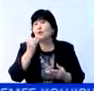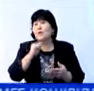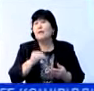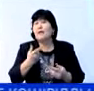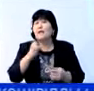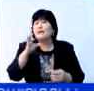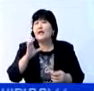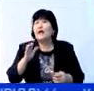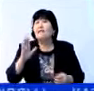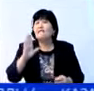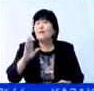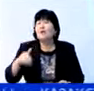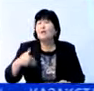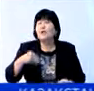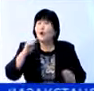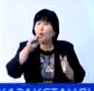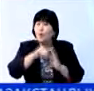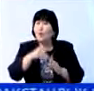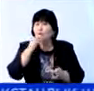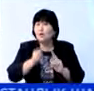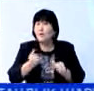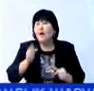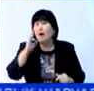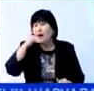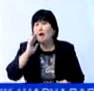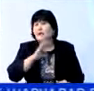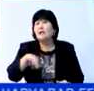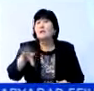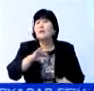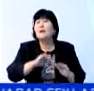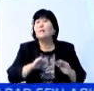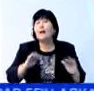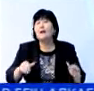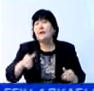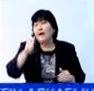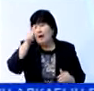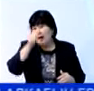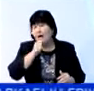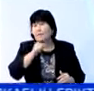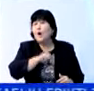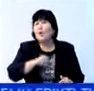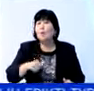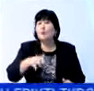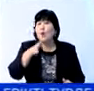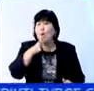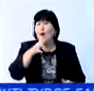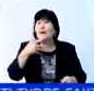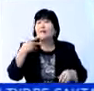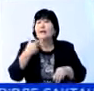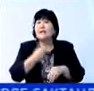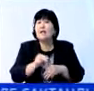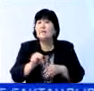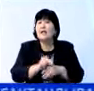С витамин дәрумені күнделікті қосылып отырады. Ата-аналардың барлығы балаларына айма-ай өздерінің өз уақытымен екпелерін алып